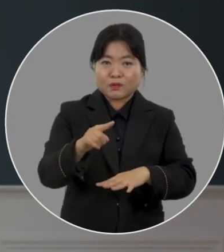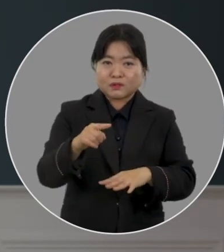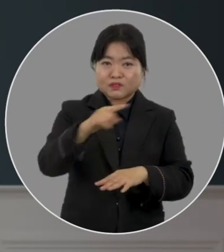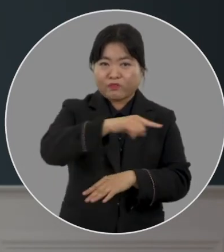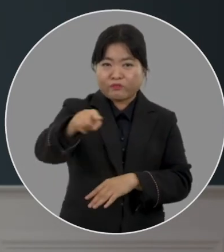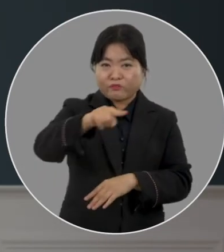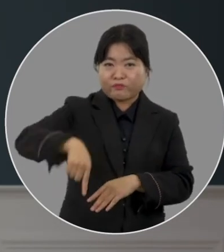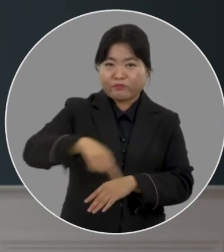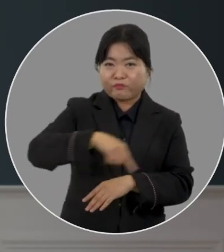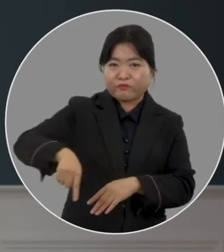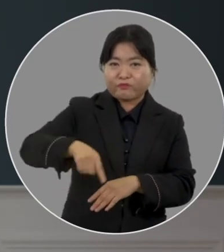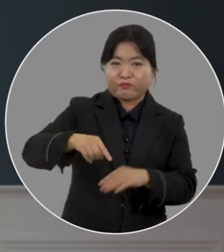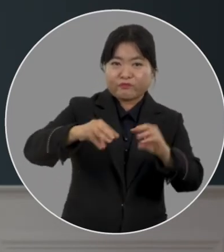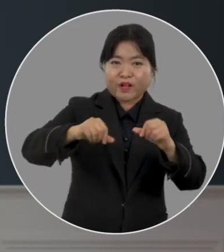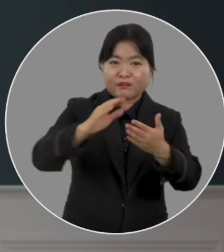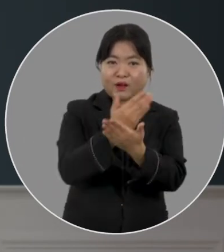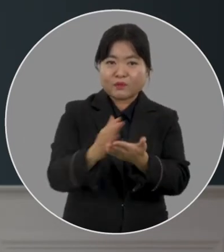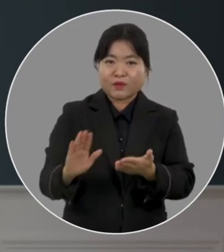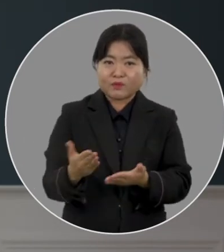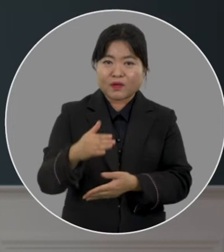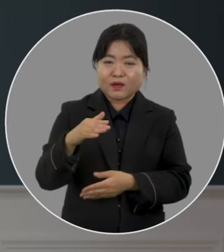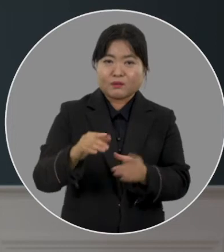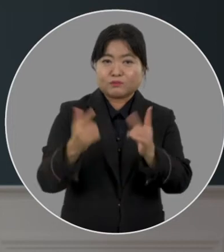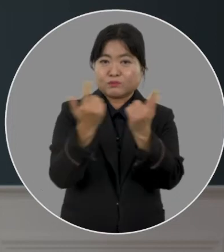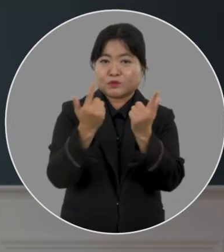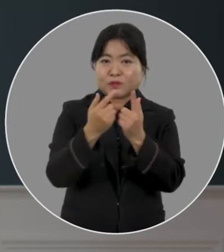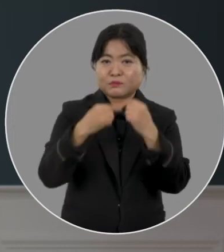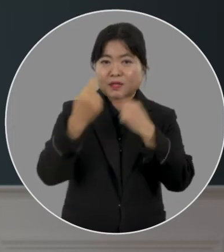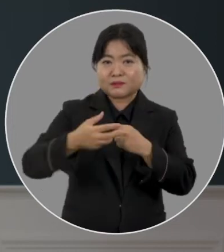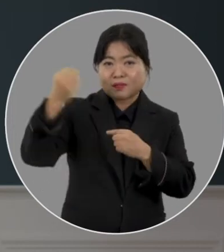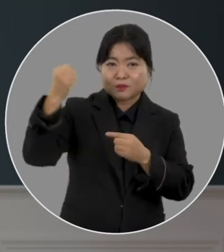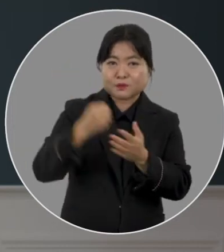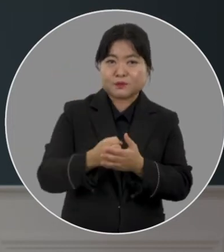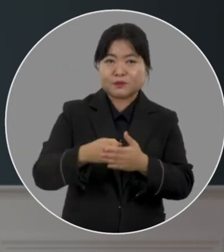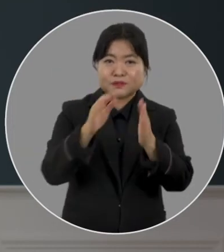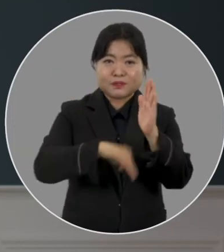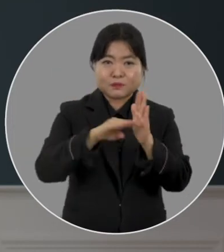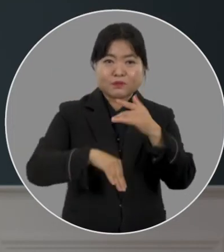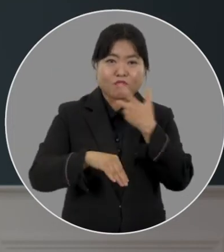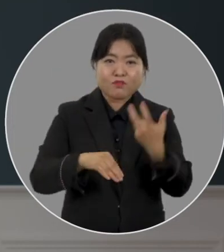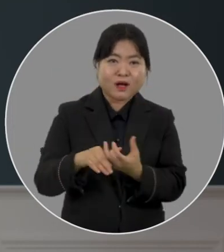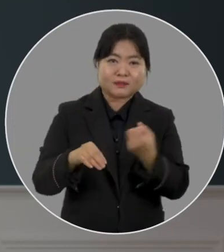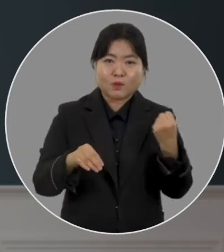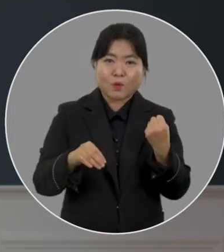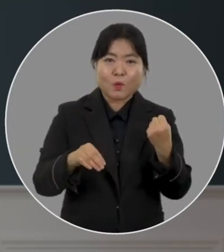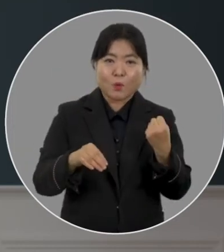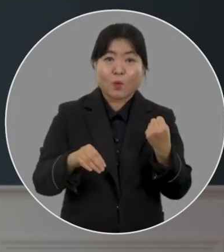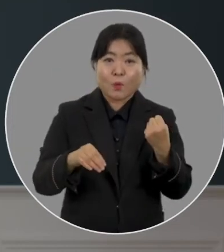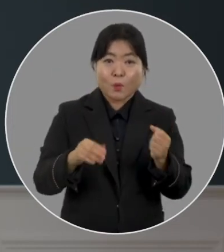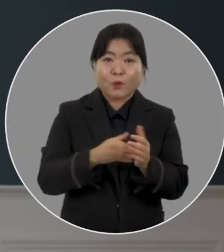연결하면서 땅을 나눕니다. 그래서 북쪽은 프랑스가 갖고 남쪽은 영국이 갖는다는